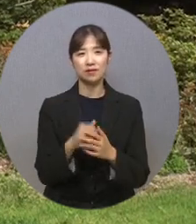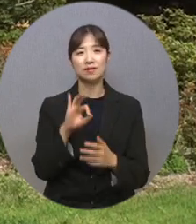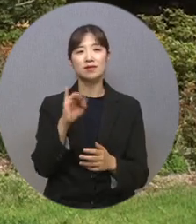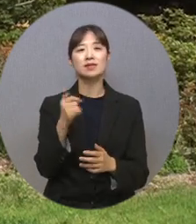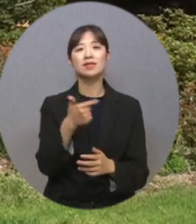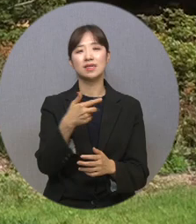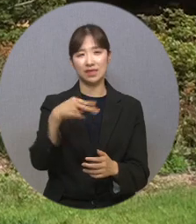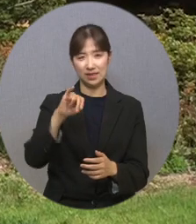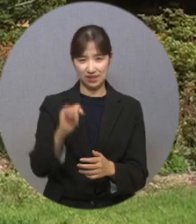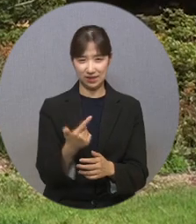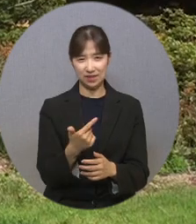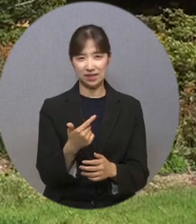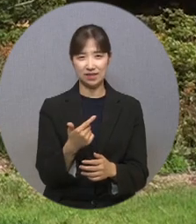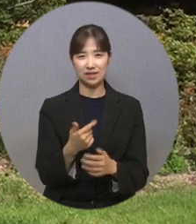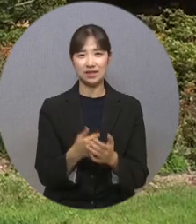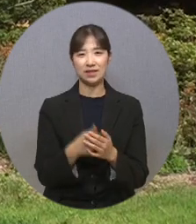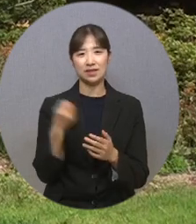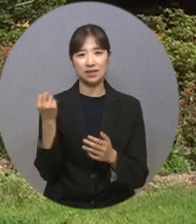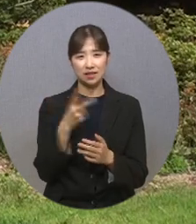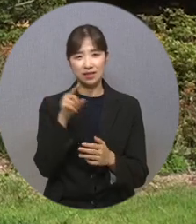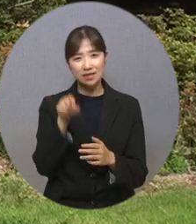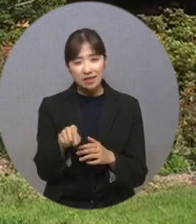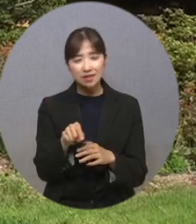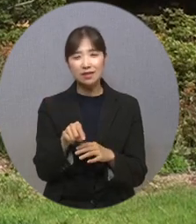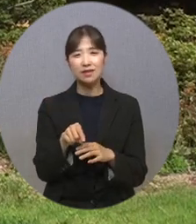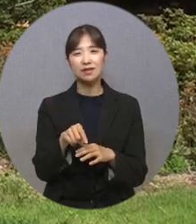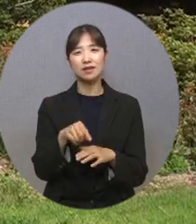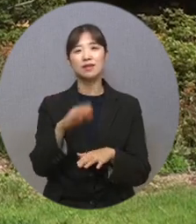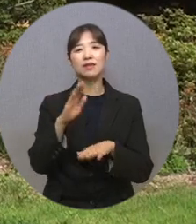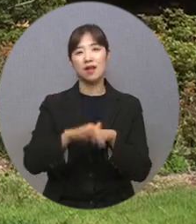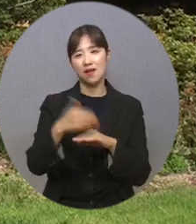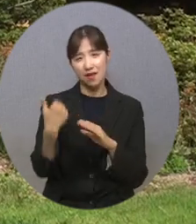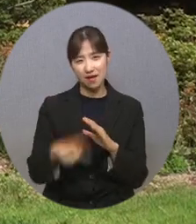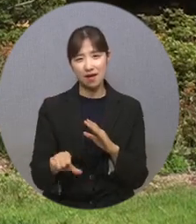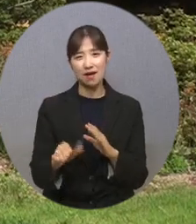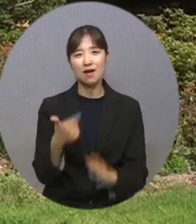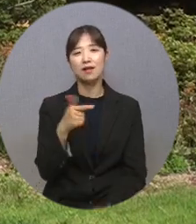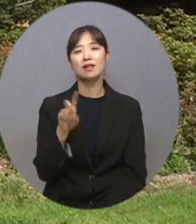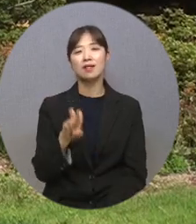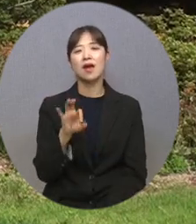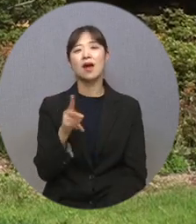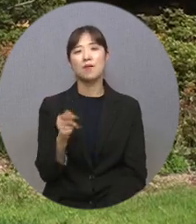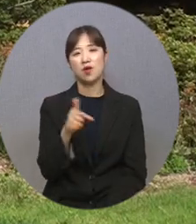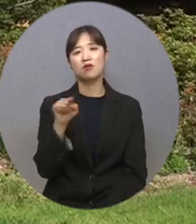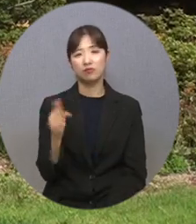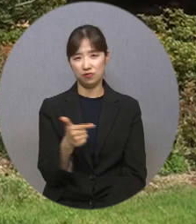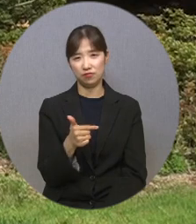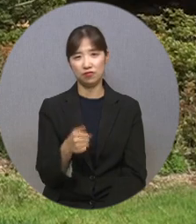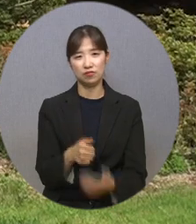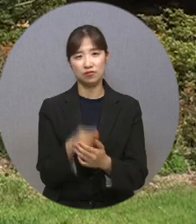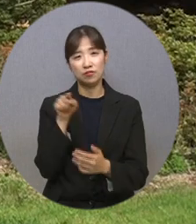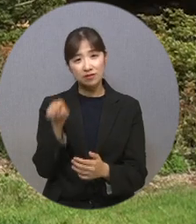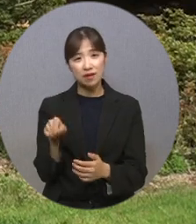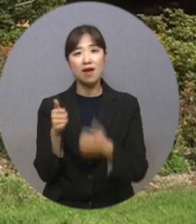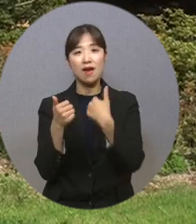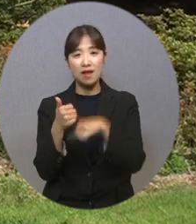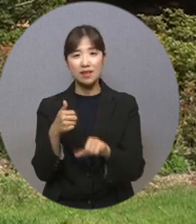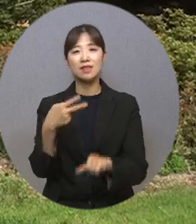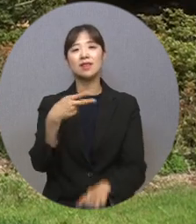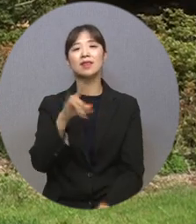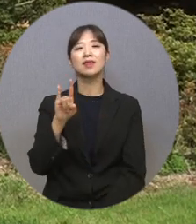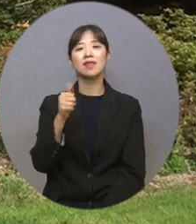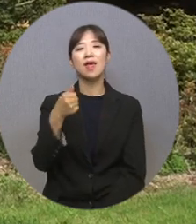이진이, 그의 손자인 남연군, 남연군의 아들이 대원군